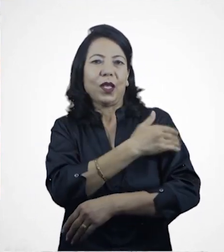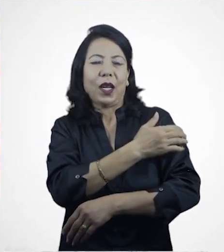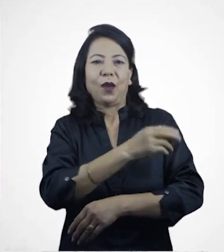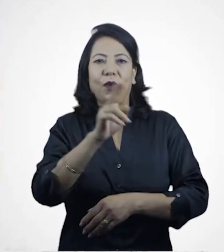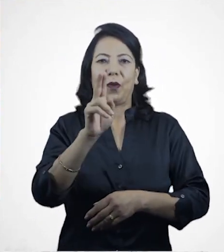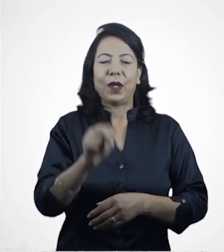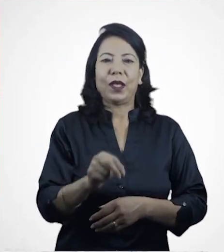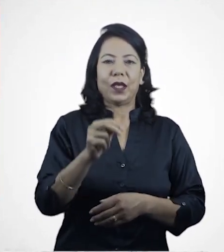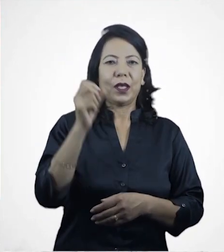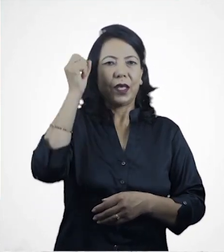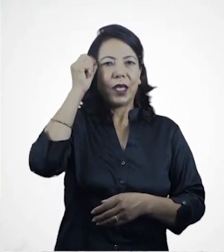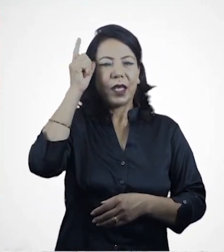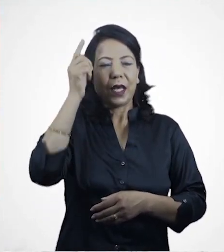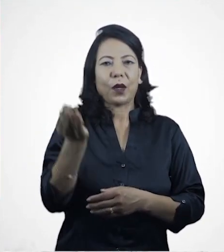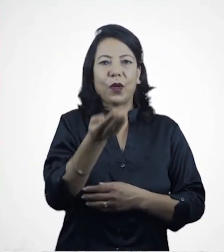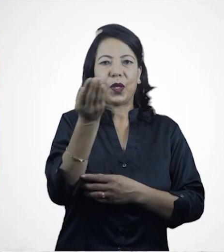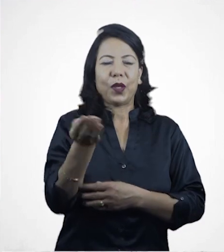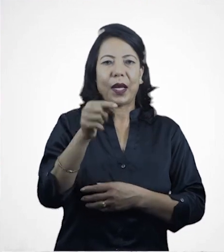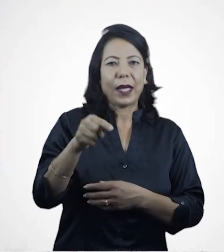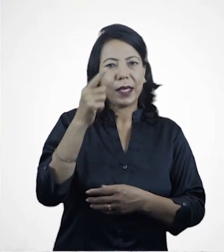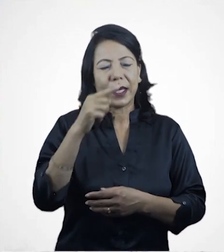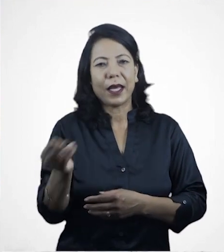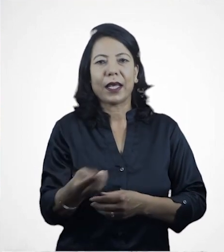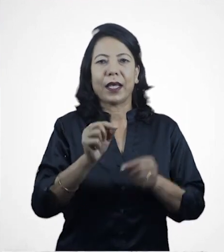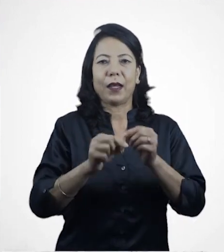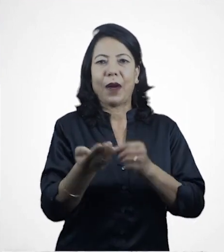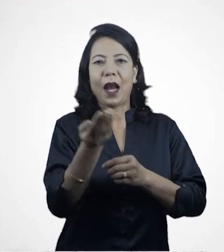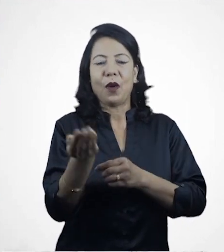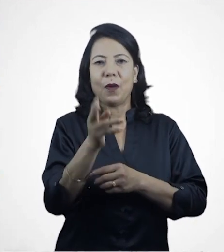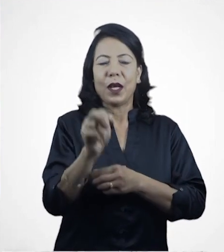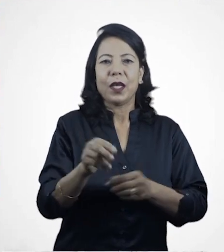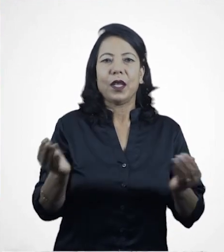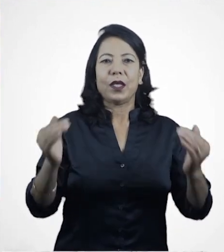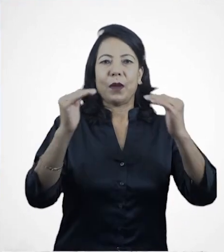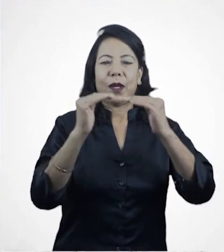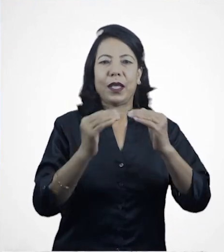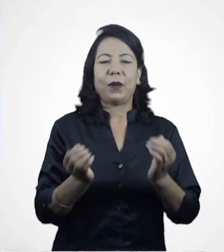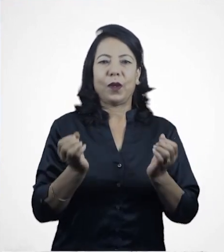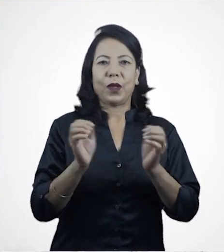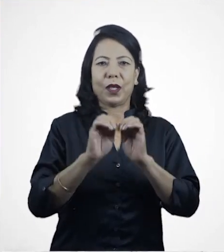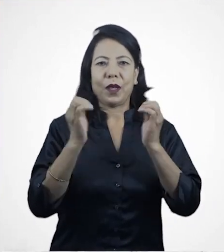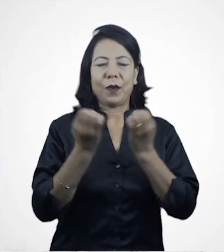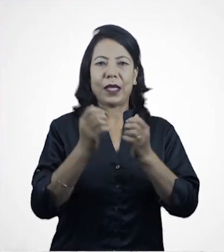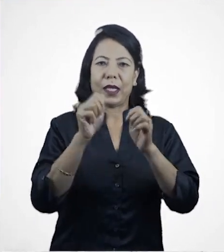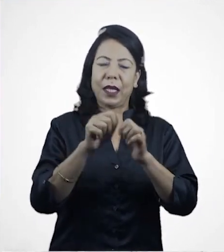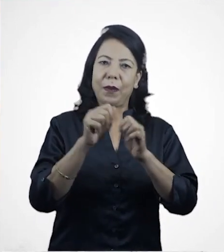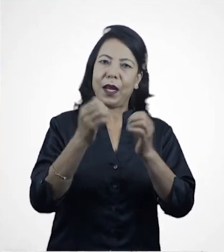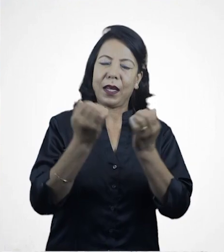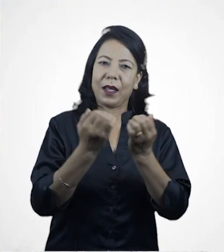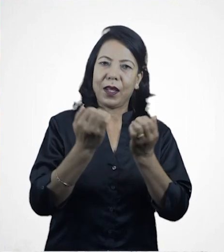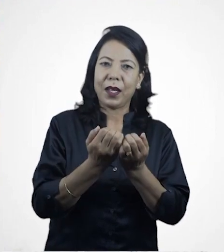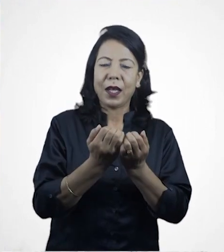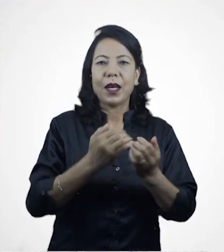भुजाउनु परसा चितना को दियो आजे देखी बालनु परसा समता मुलक सामास को